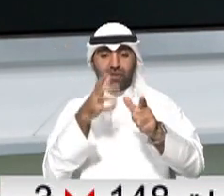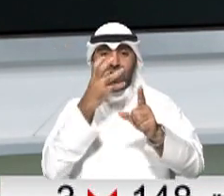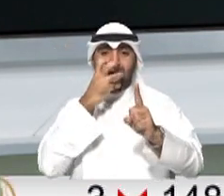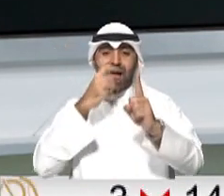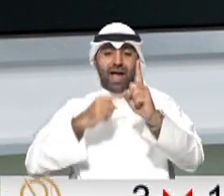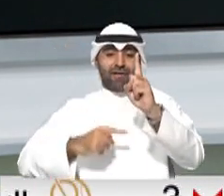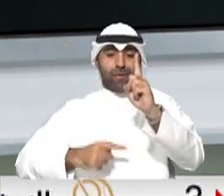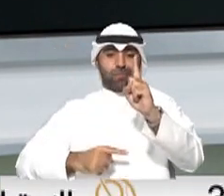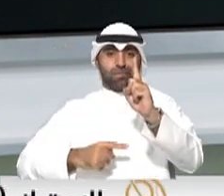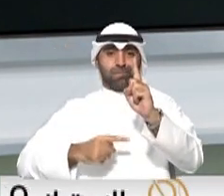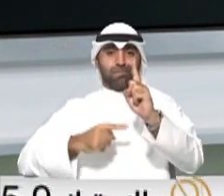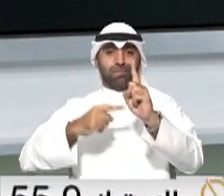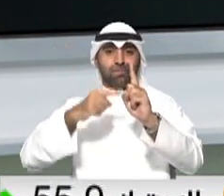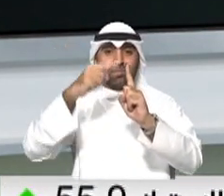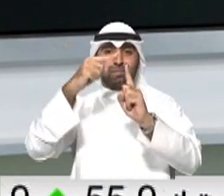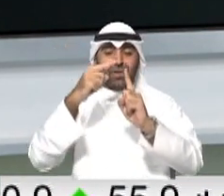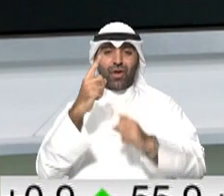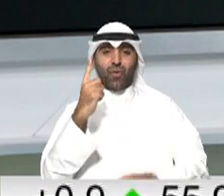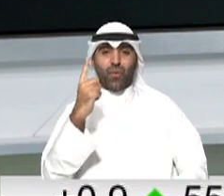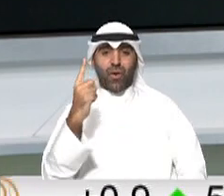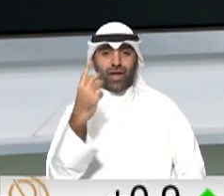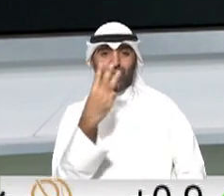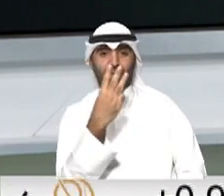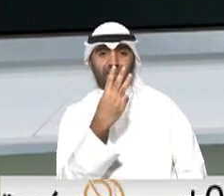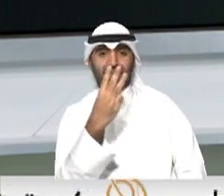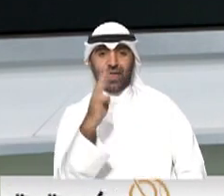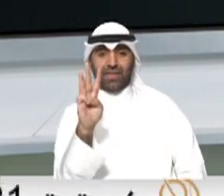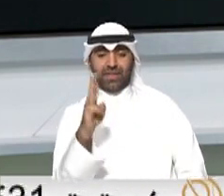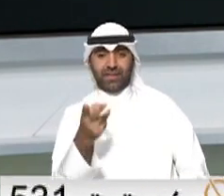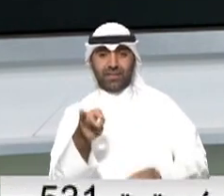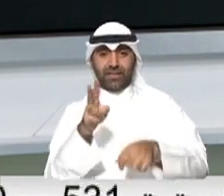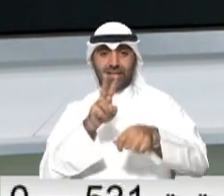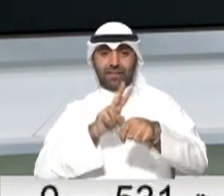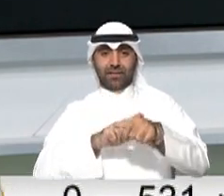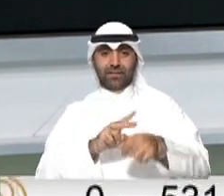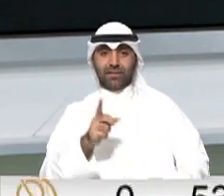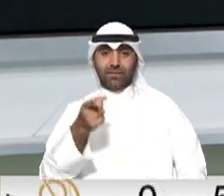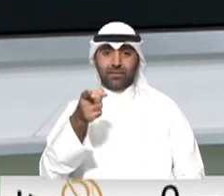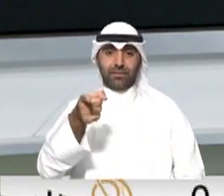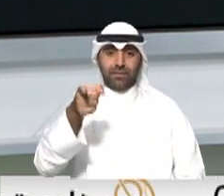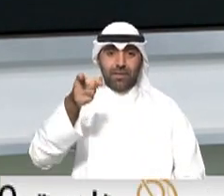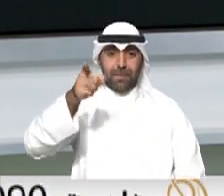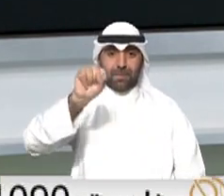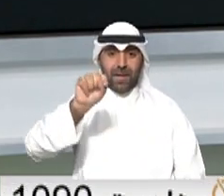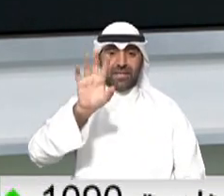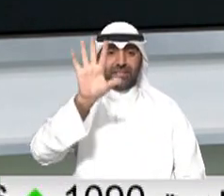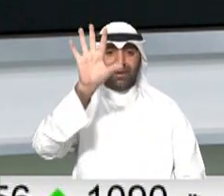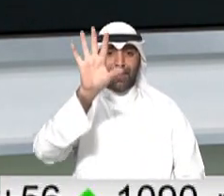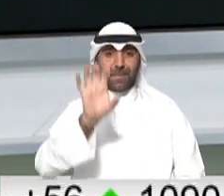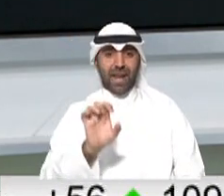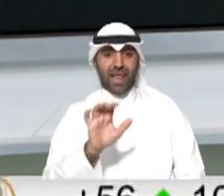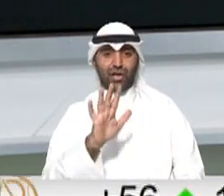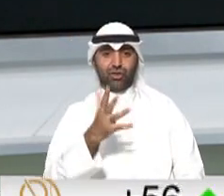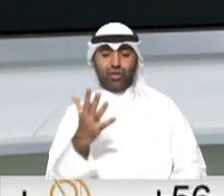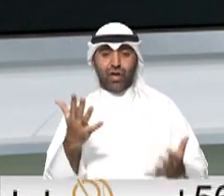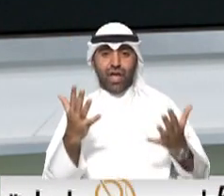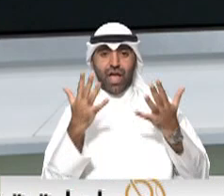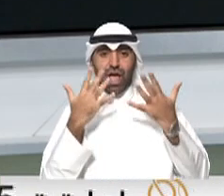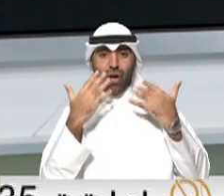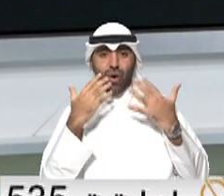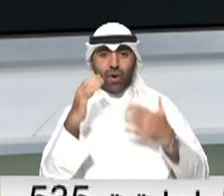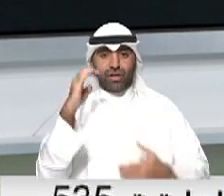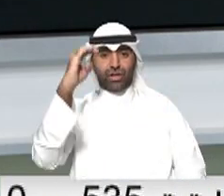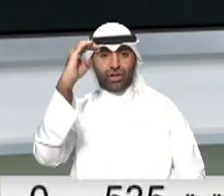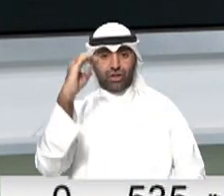مئوية، ولكن ابتداء من مساء يوم غد تقدم مرتفع جوي وتحول الرياح للرياح الشمالية الغربية،